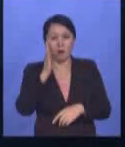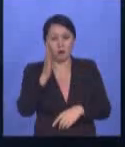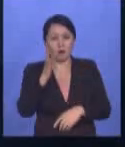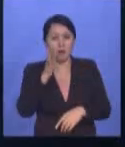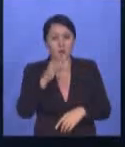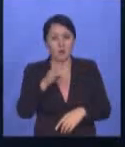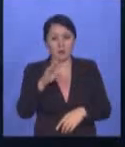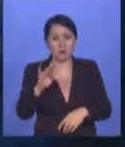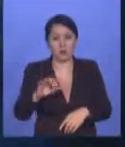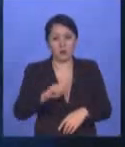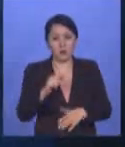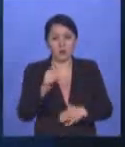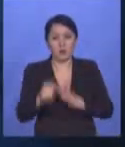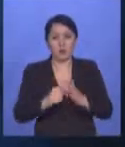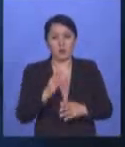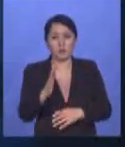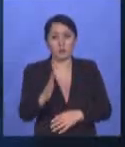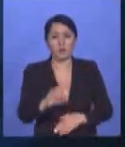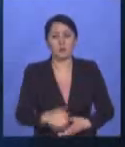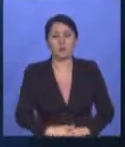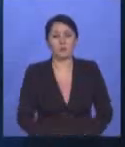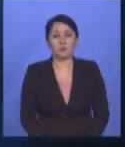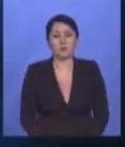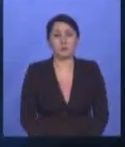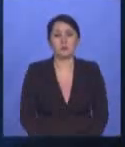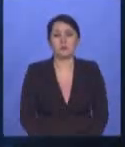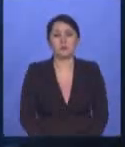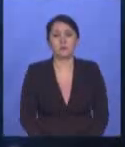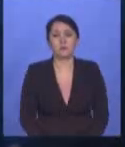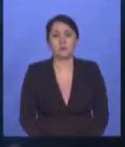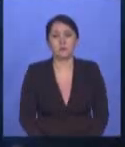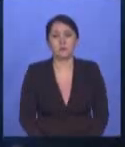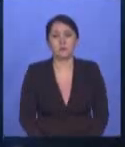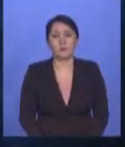Тараз қаласында өтеді. Ерлан Жұмахан, Дамир Ескендіров, жаңалықтар қызметі.